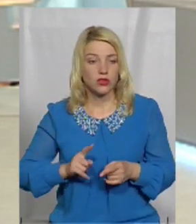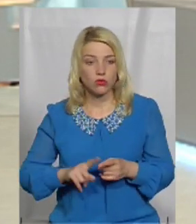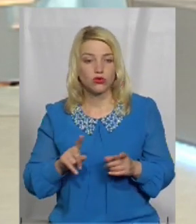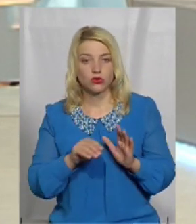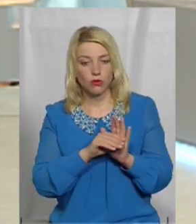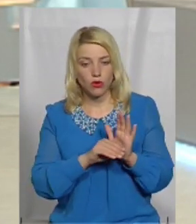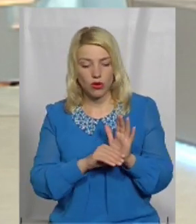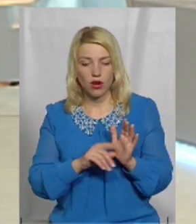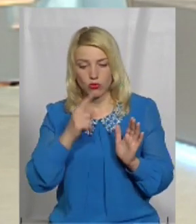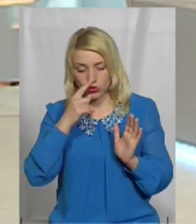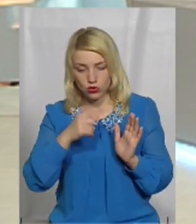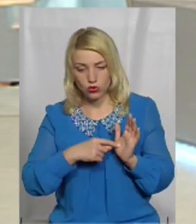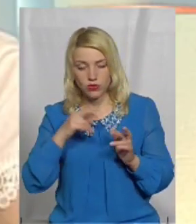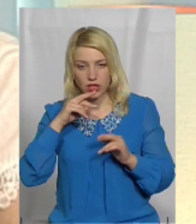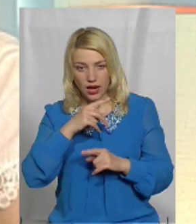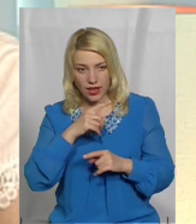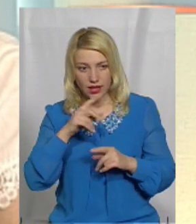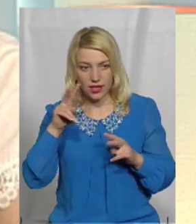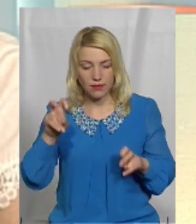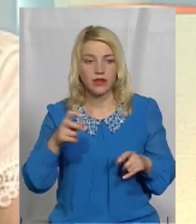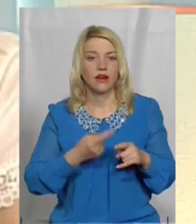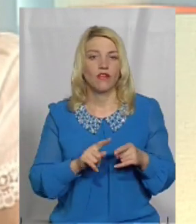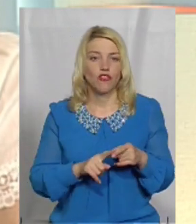програма «Доступні ліки» насправді вже